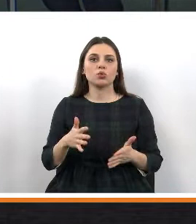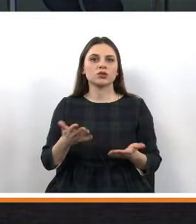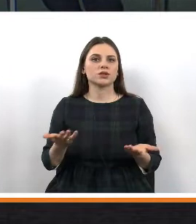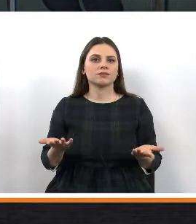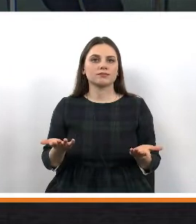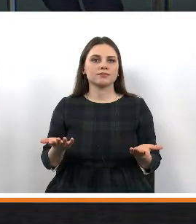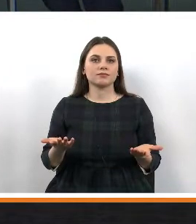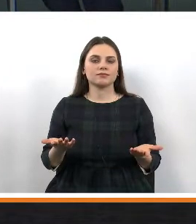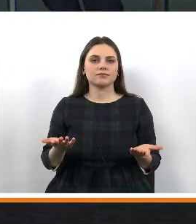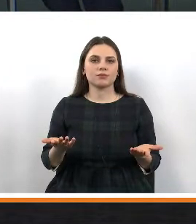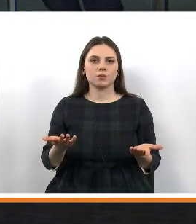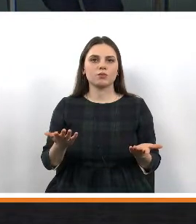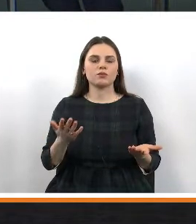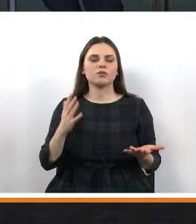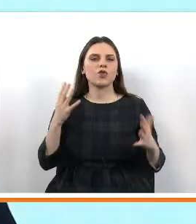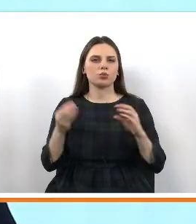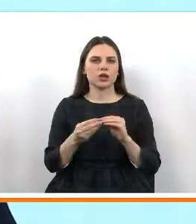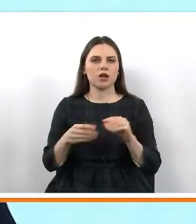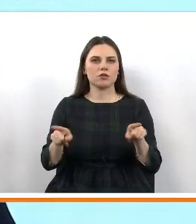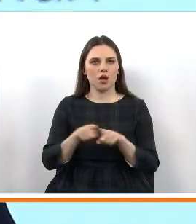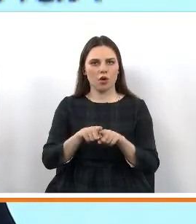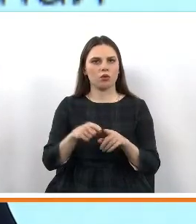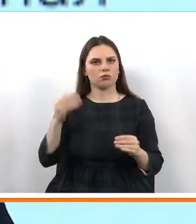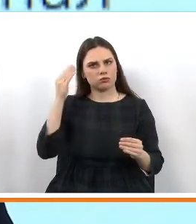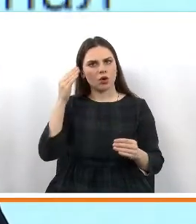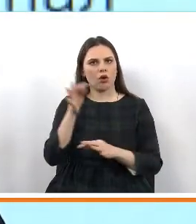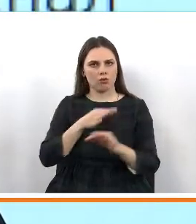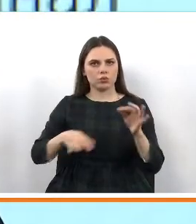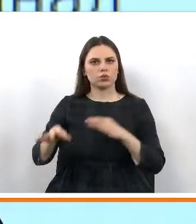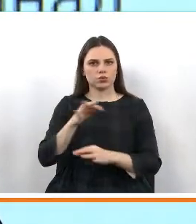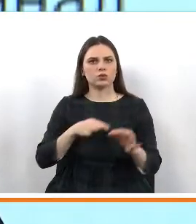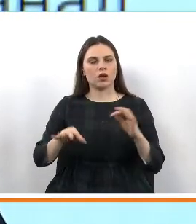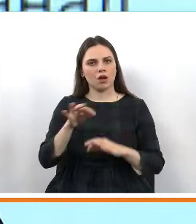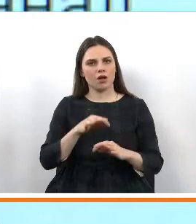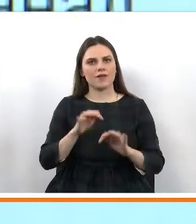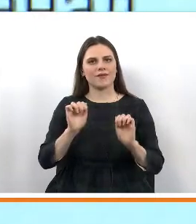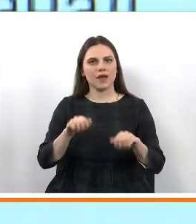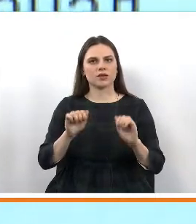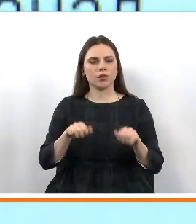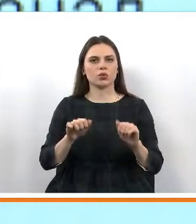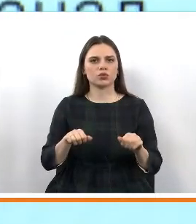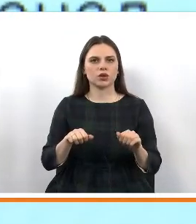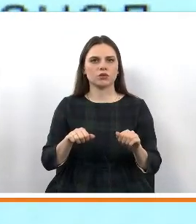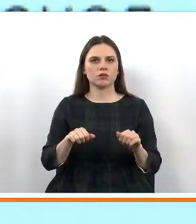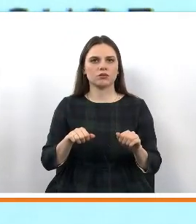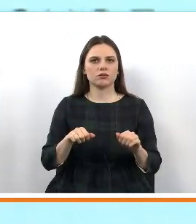Я не могу, даже знаете как... А вот такое вообще обсуждается? Была ли дискуссия? Возможно, какие-то аргументы есть,